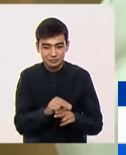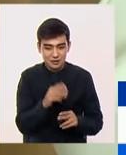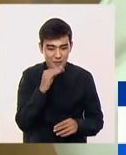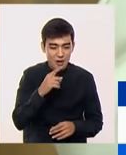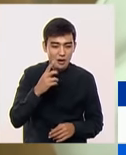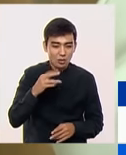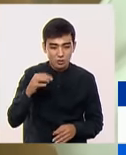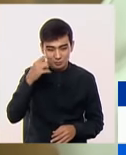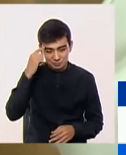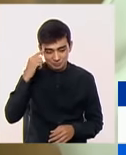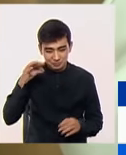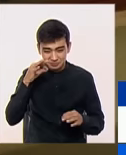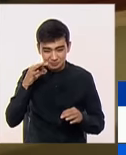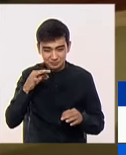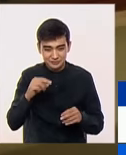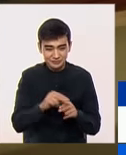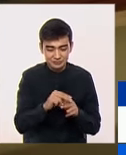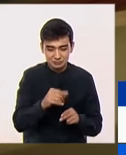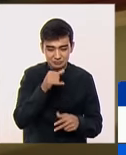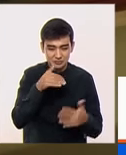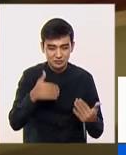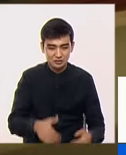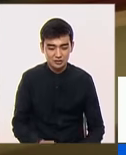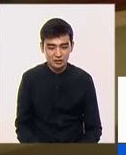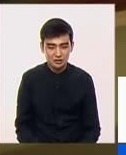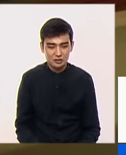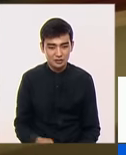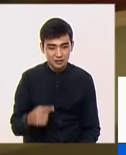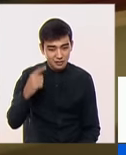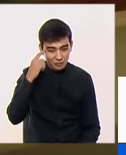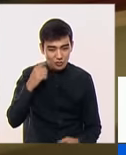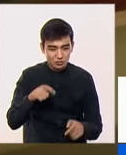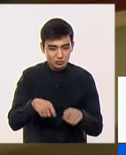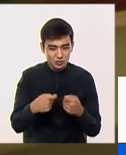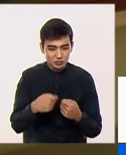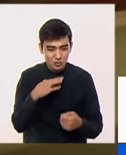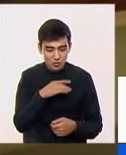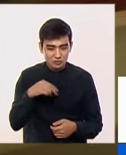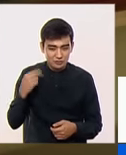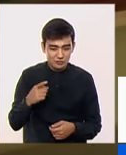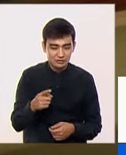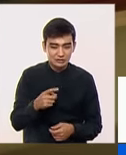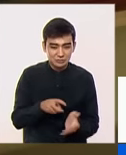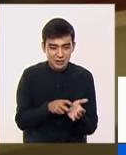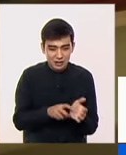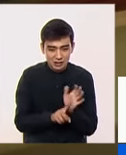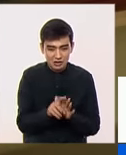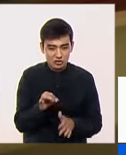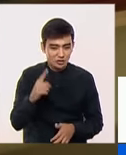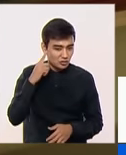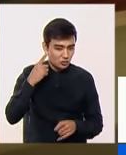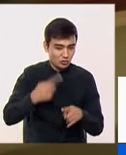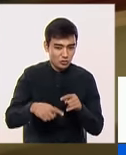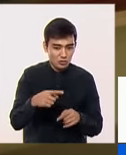психику крайне сложно там очень много нарушений когда у человека тревога появляется страх человек слышит голоса